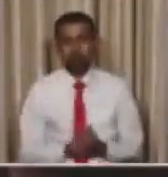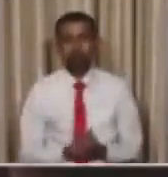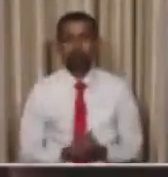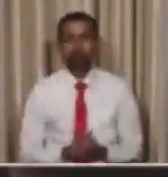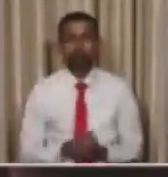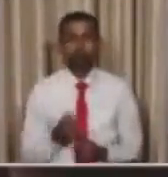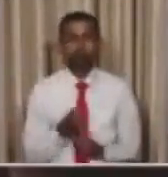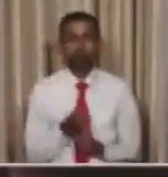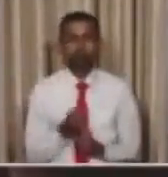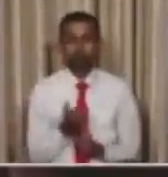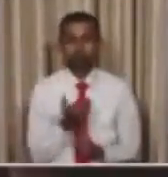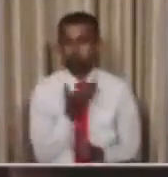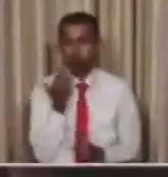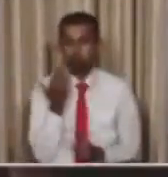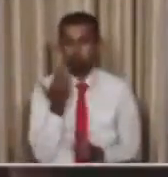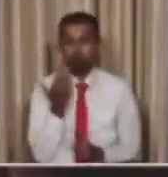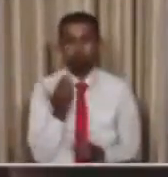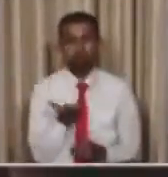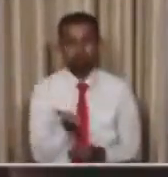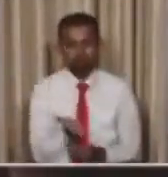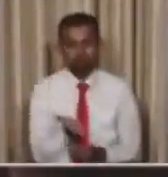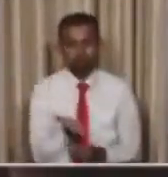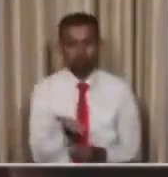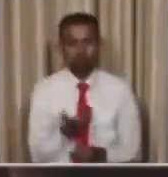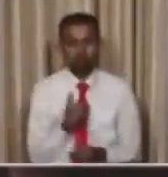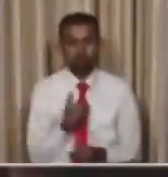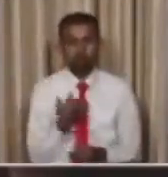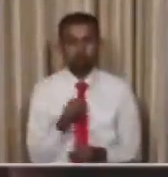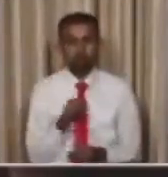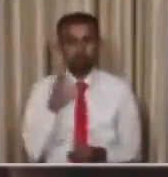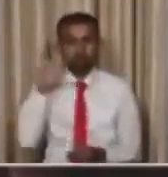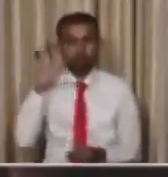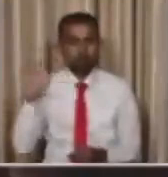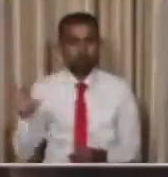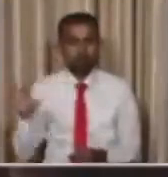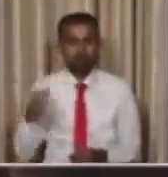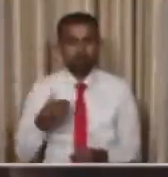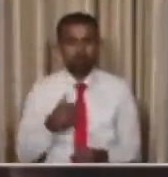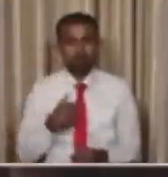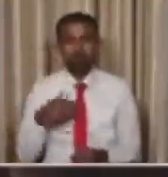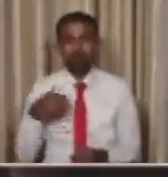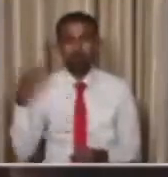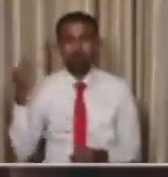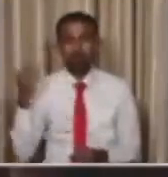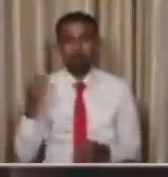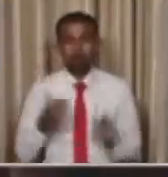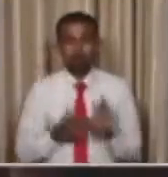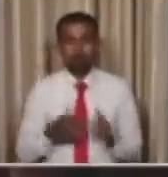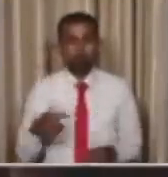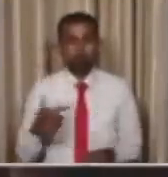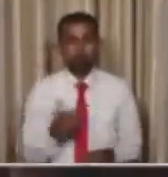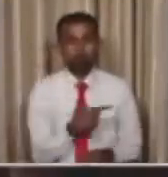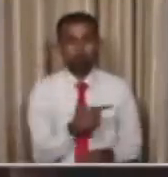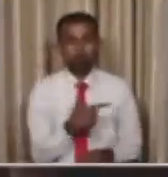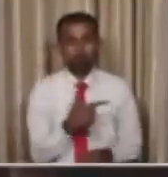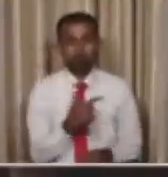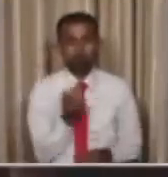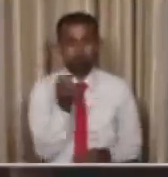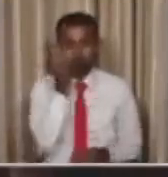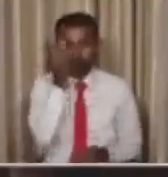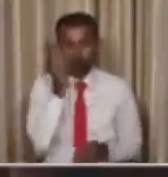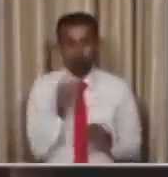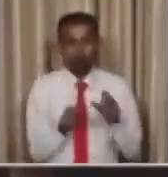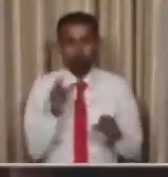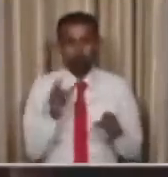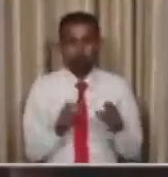ඒ බලපෑමක් කරන්න පුළුවන් දේවල් තිබෙනවා. අපි දන්නවා අද සමහර රටවල් අපේ යහපැත්තේ තිබෙන මාලදිවයින අද වෙනකොට ඊශ්‍රායල්